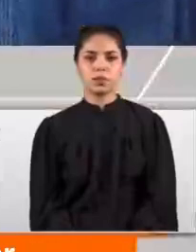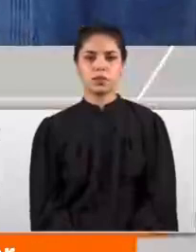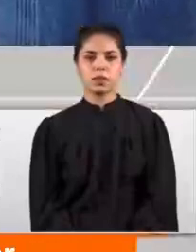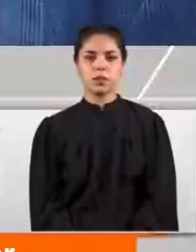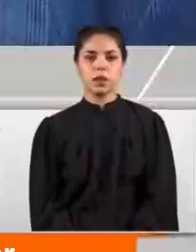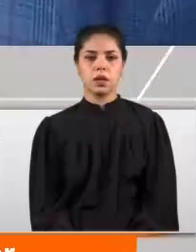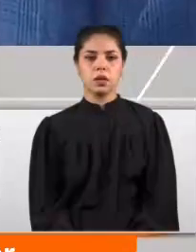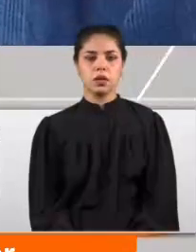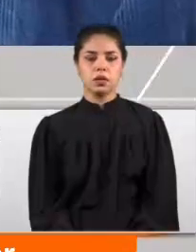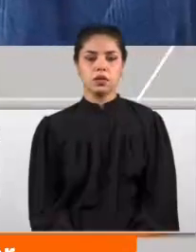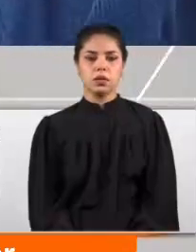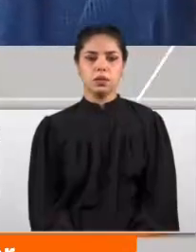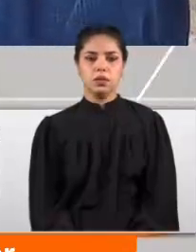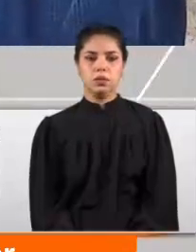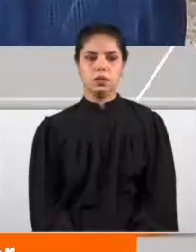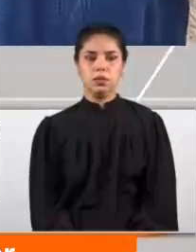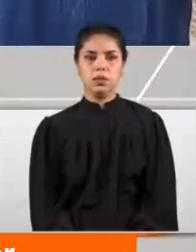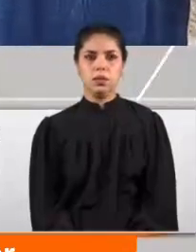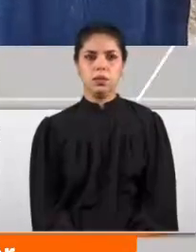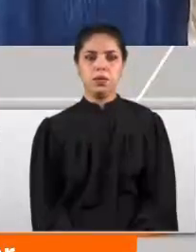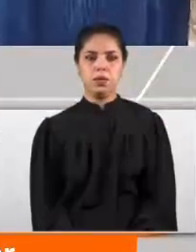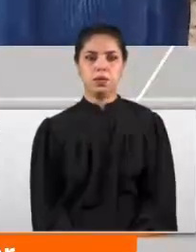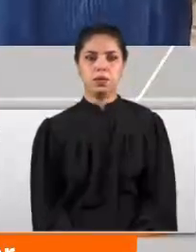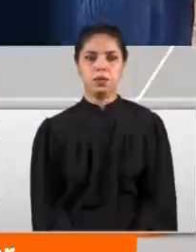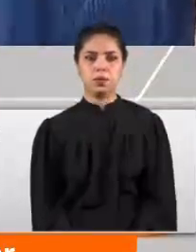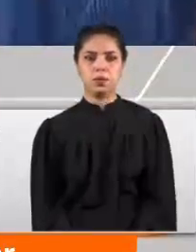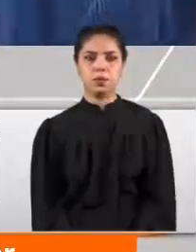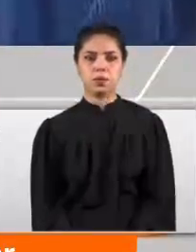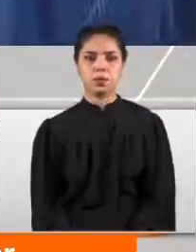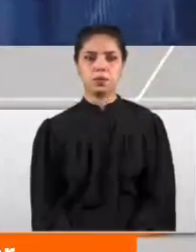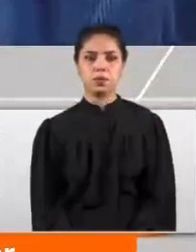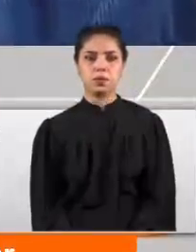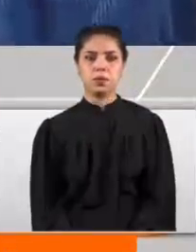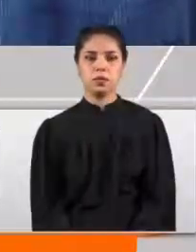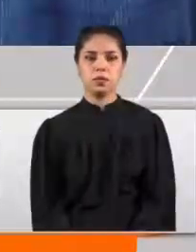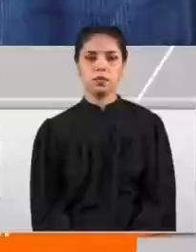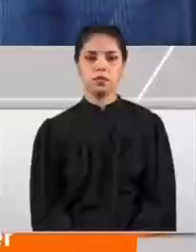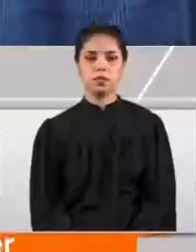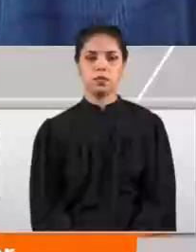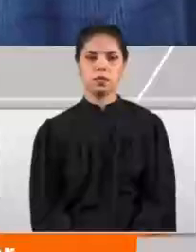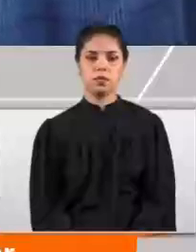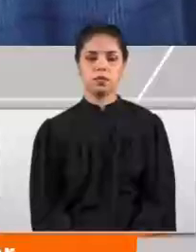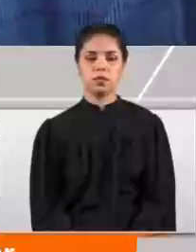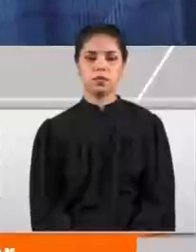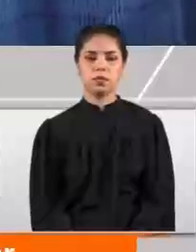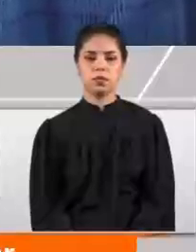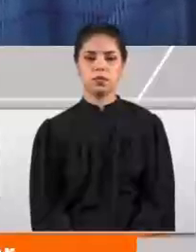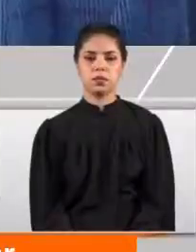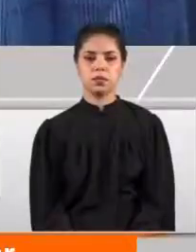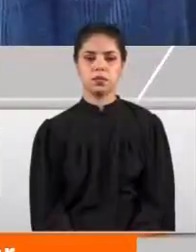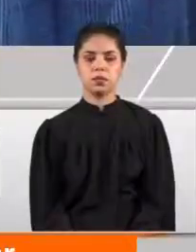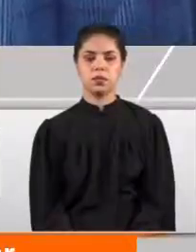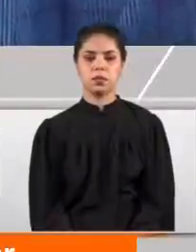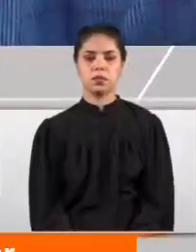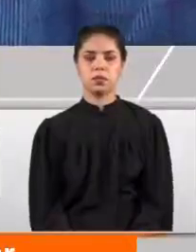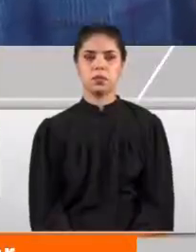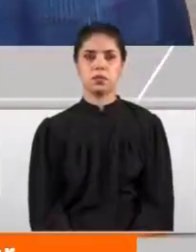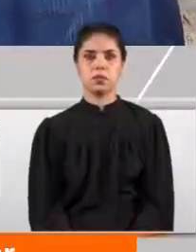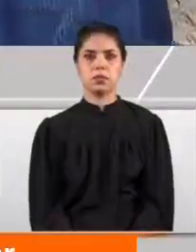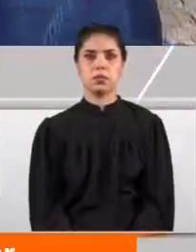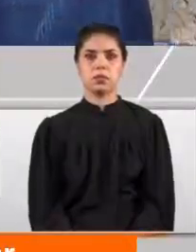kaçırıldı mı öldü mü öldürüldü mü Ne oldu Ne gitti diye şüpheler var Yani bu Mezarın açılmasıyla bu